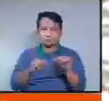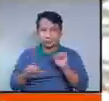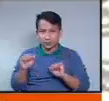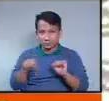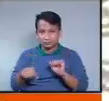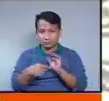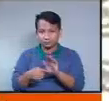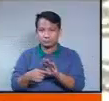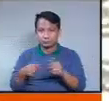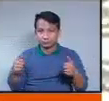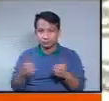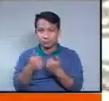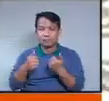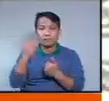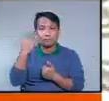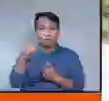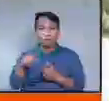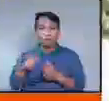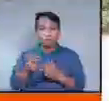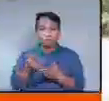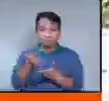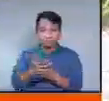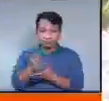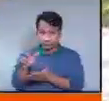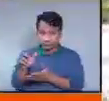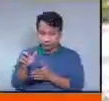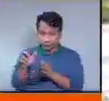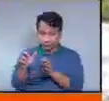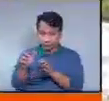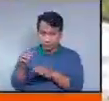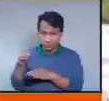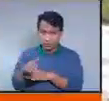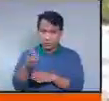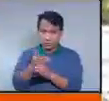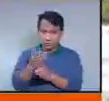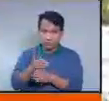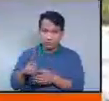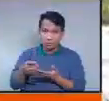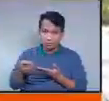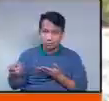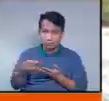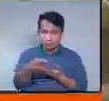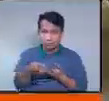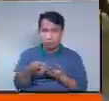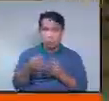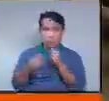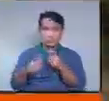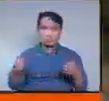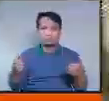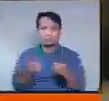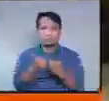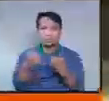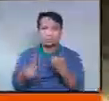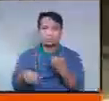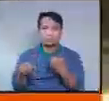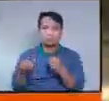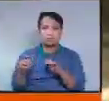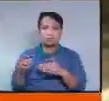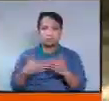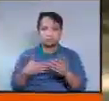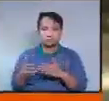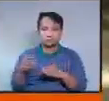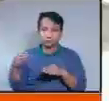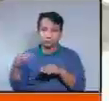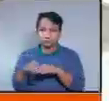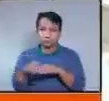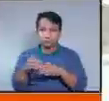aksidente, nagkabungguan. Kasi merong isang sasakyan na huminto para magbigay ng donasyon. Ang nangyari naman, nabangga siya nung mga kasunod niyang mga sasakyan.